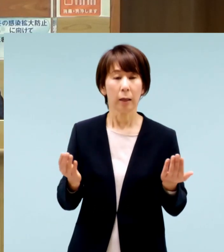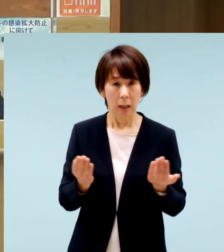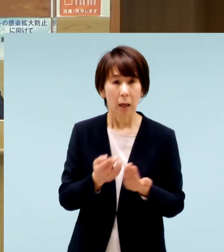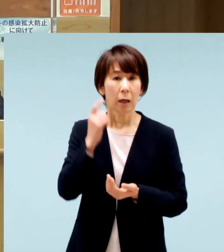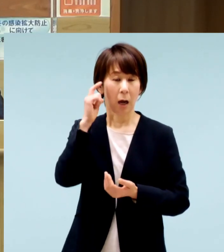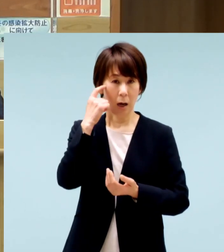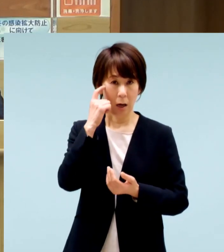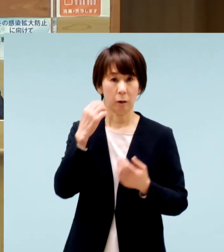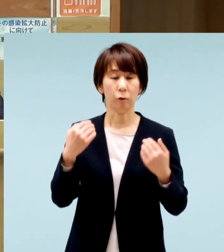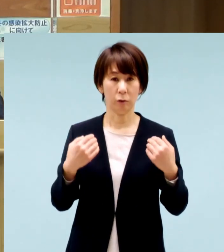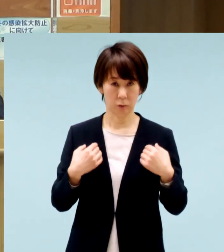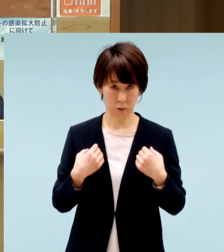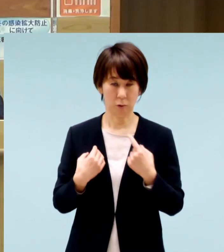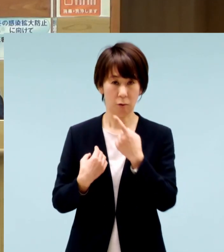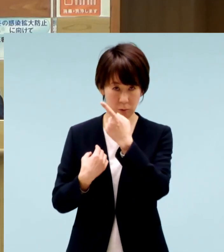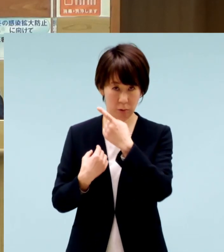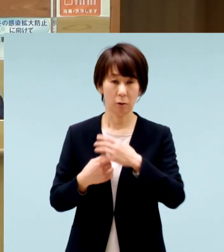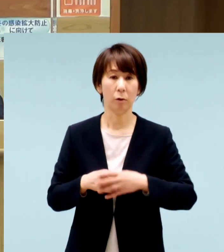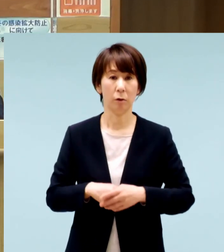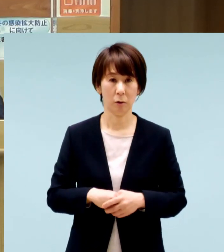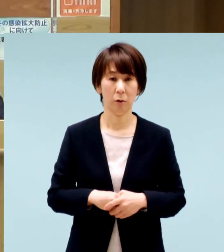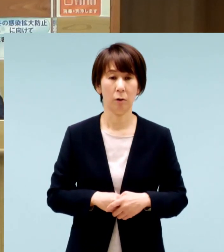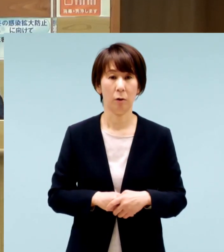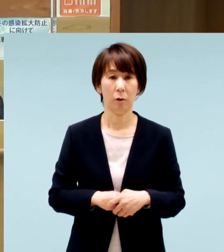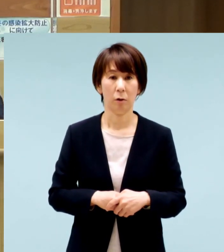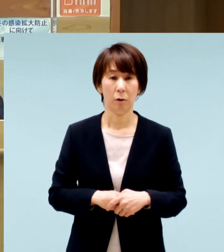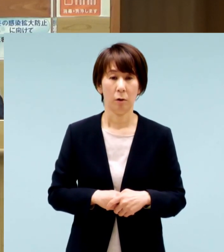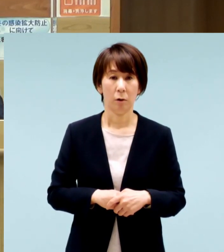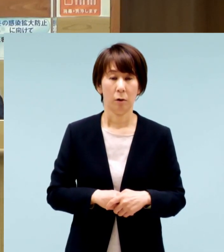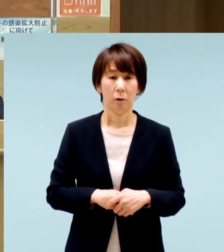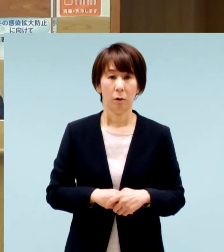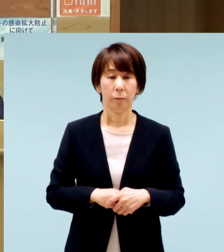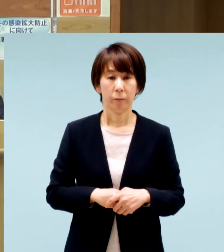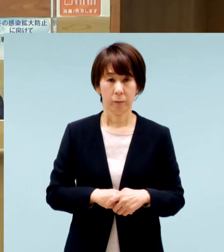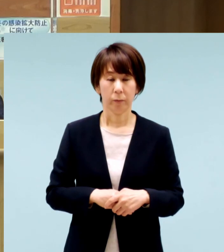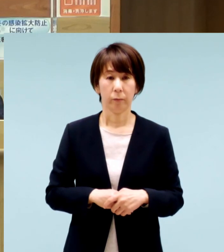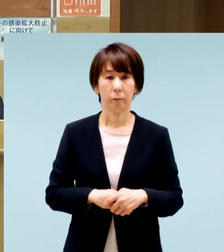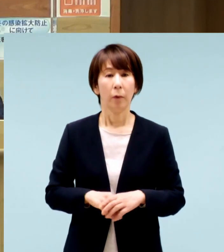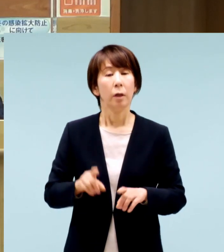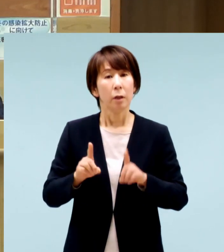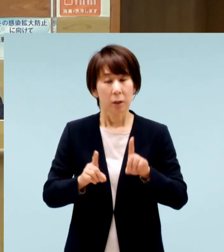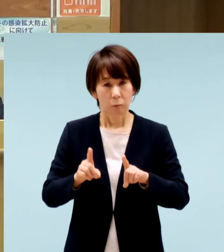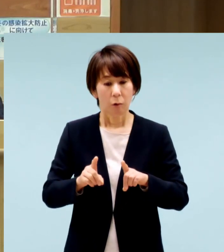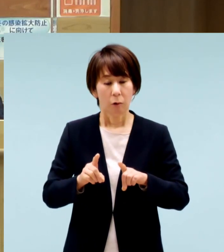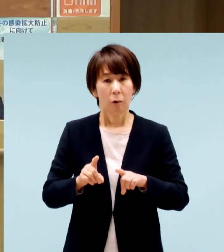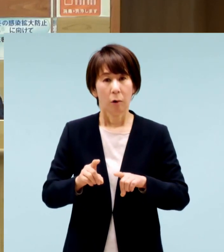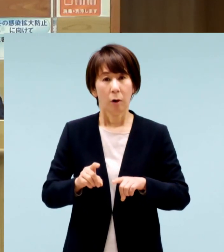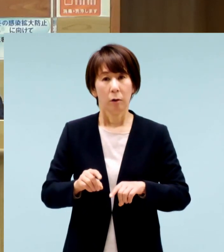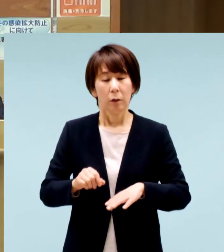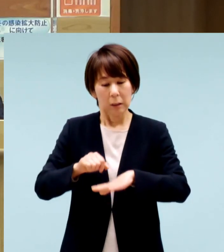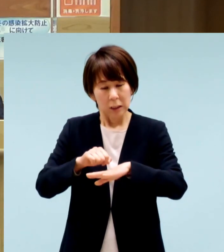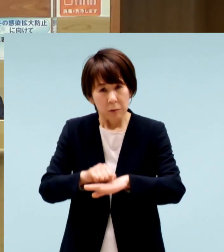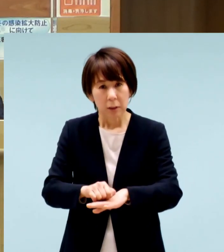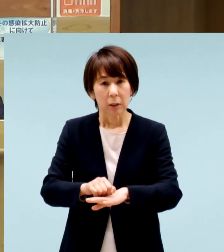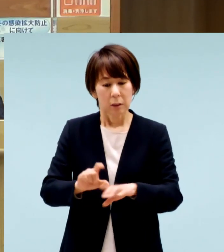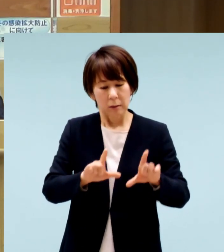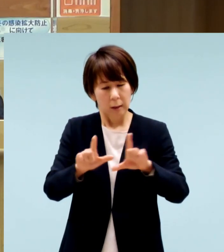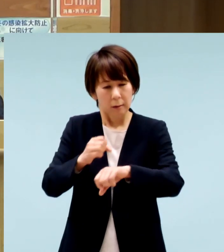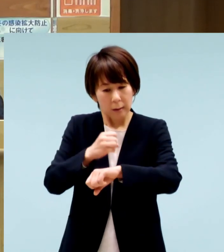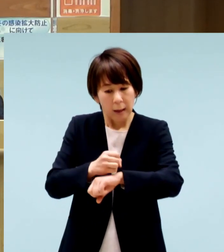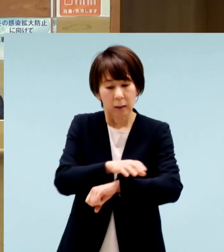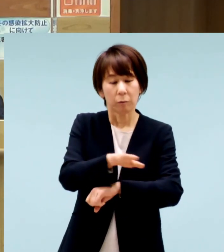府においてはしっかり検討する必要があるというふうに思います。まあ、ただいずれにしても厳しい状況にある方々は待ったなしです